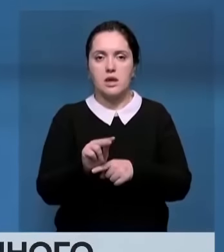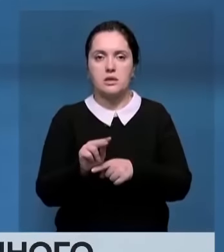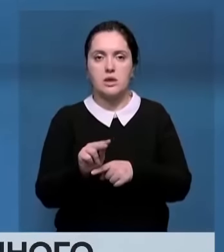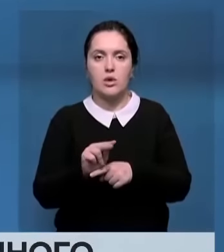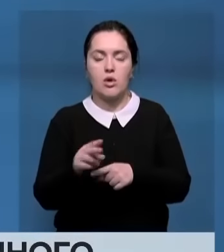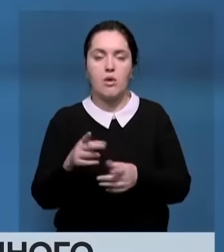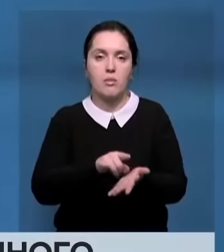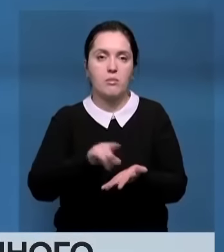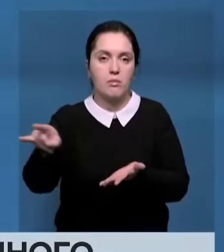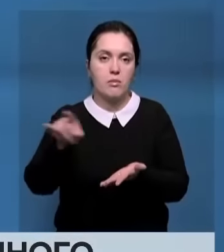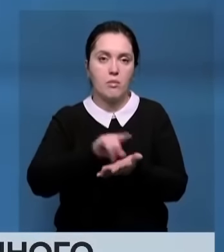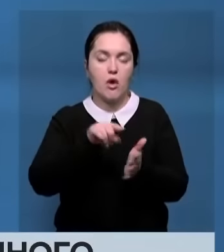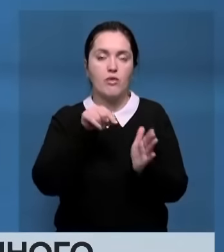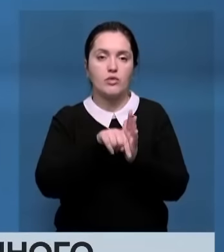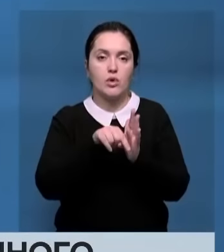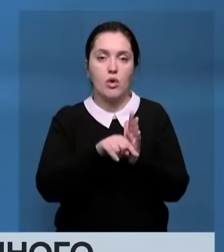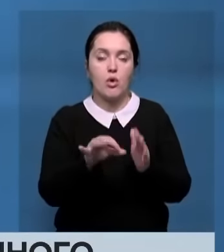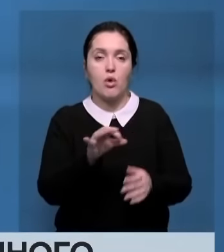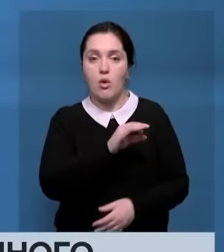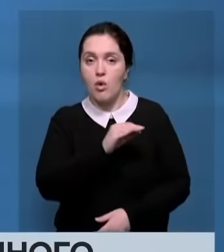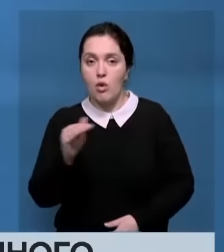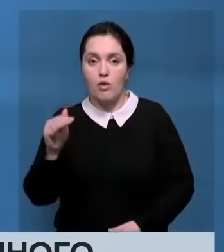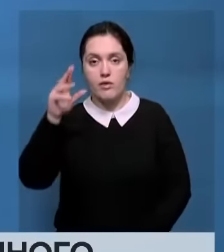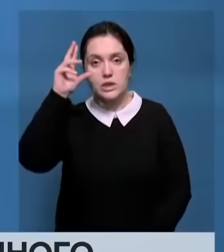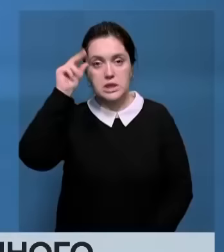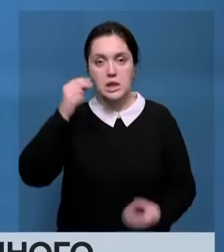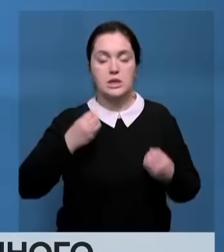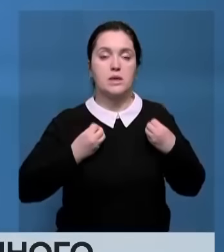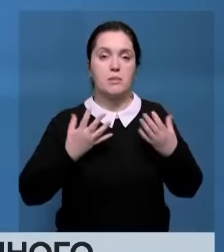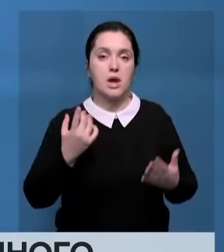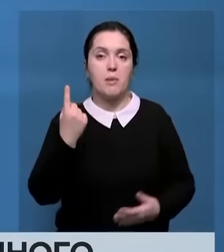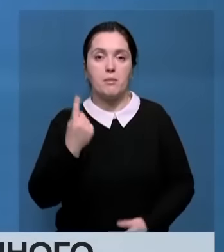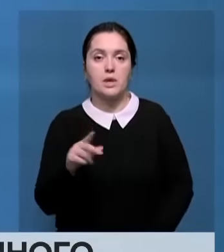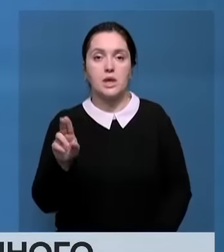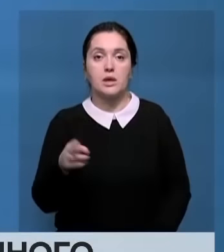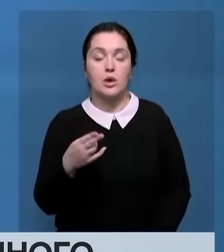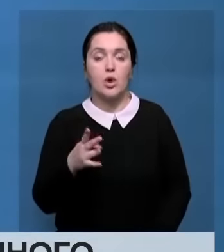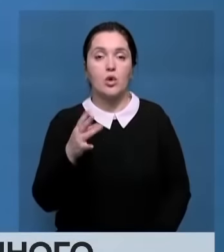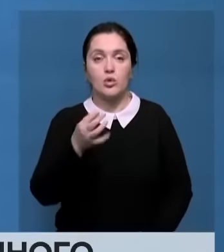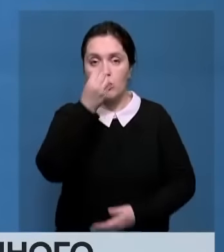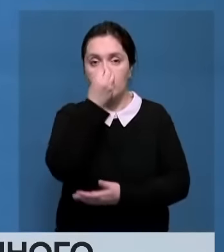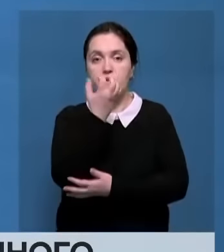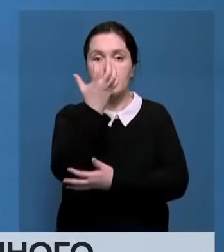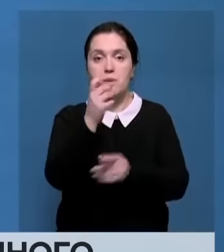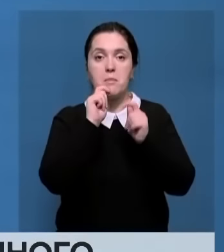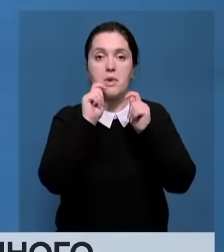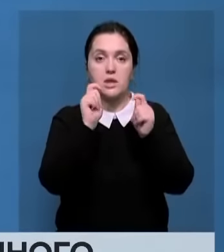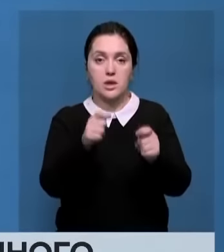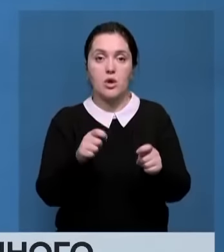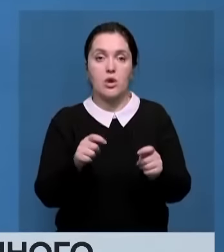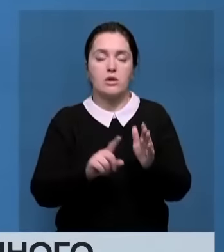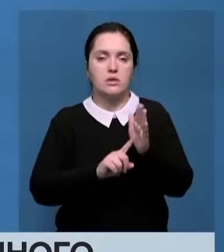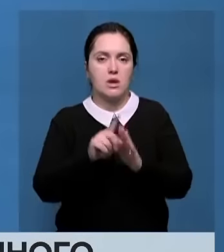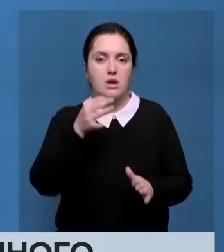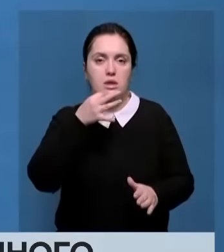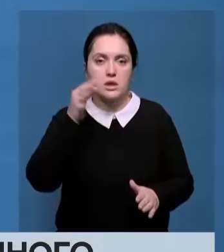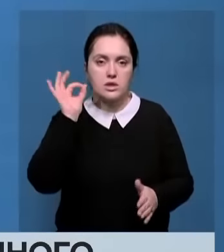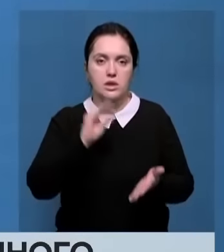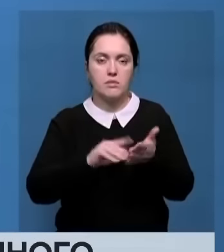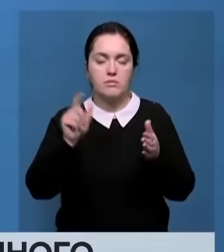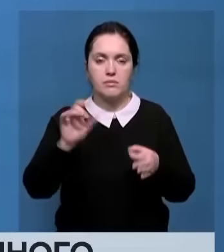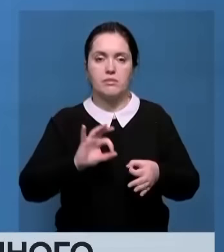дня реконструкции терминала внутренних вылетов. Официальная дата празднования 1 декабря, но цветы и подарки дарить здесь